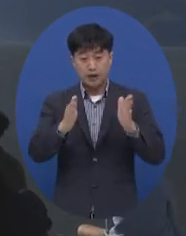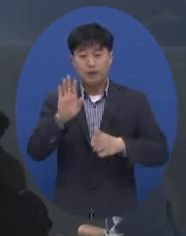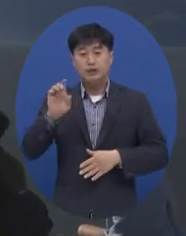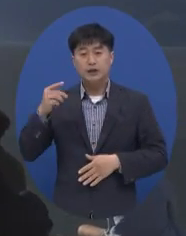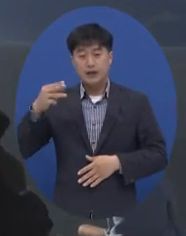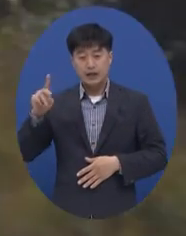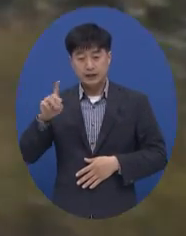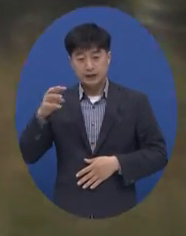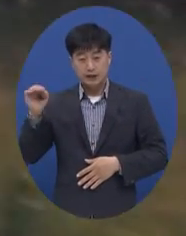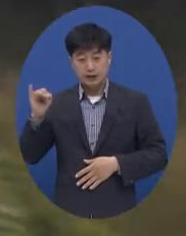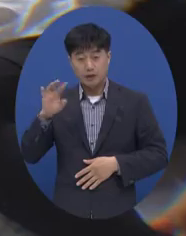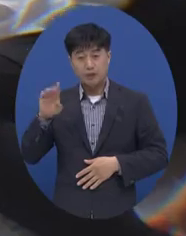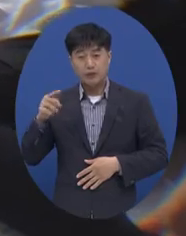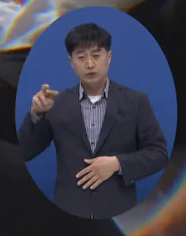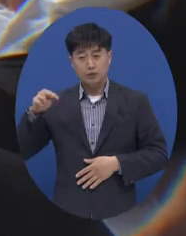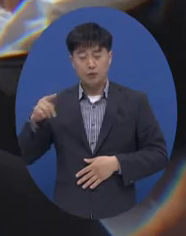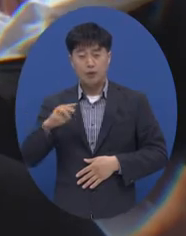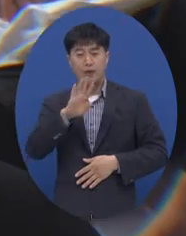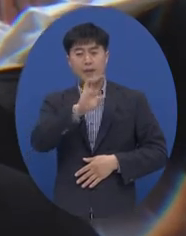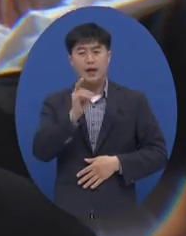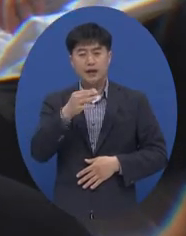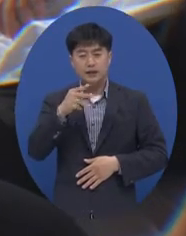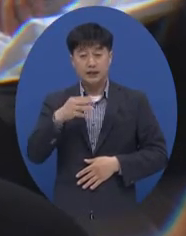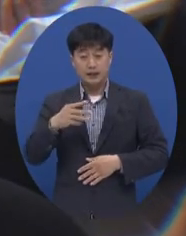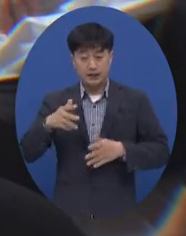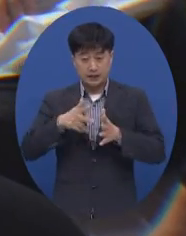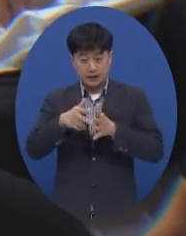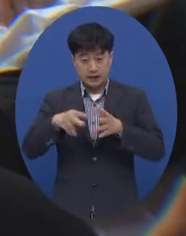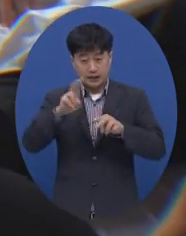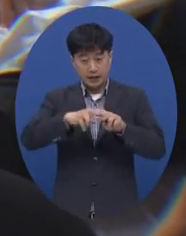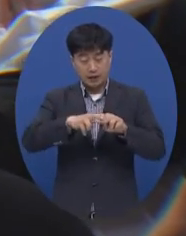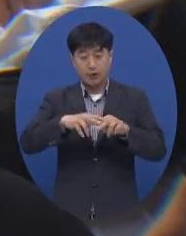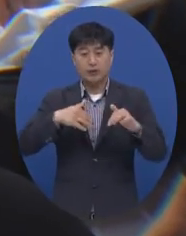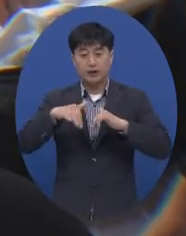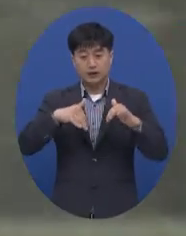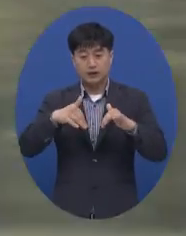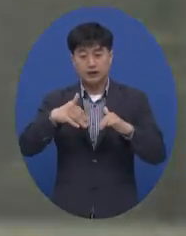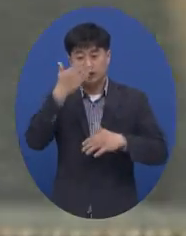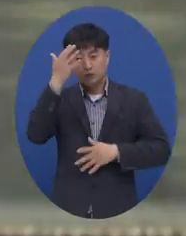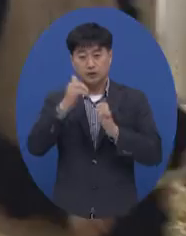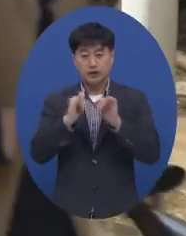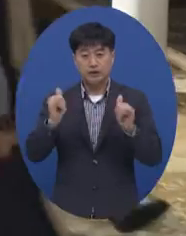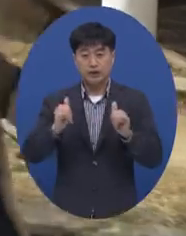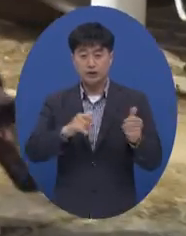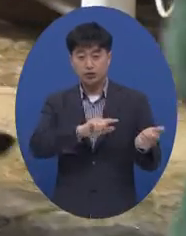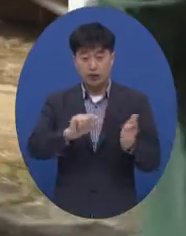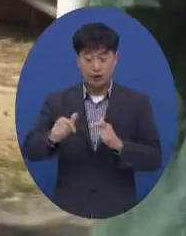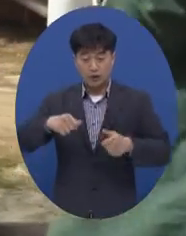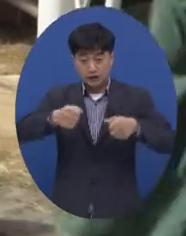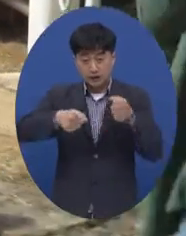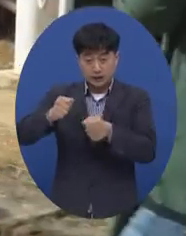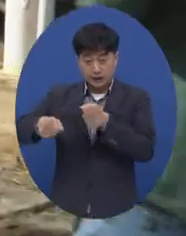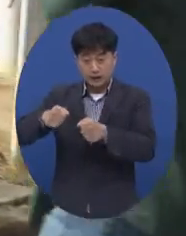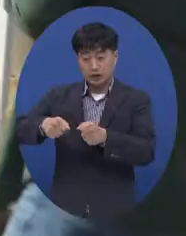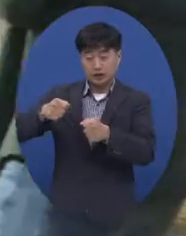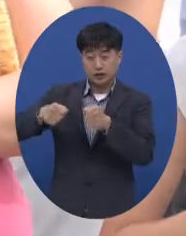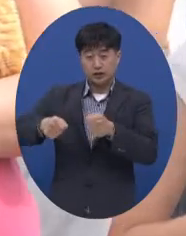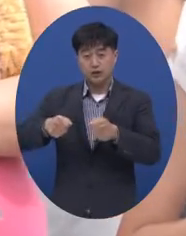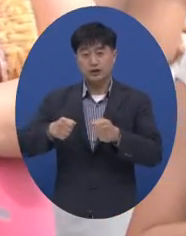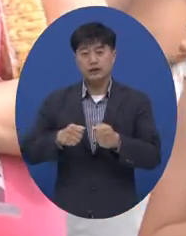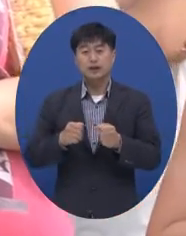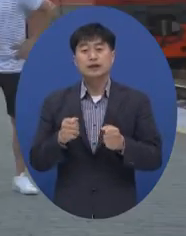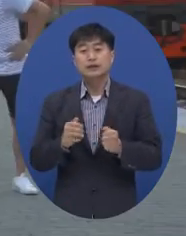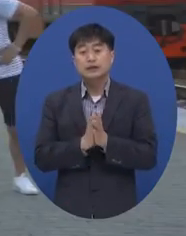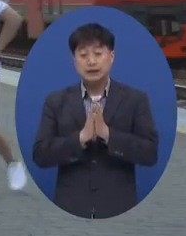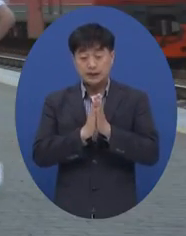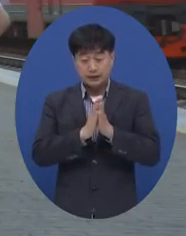목포에서 출발해 블라디보스토크를 건너 베를린까지 기차를 타고 횡단하는 청년들. 다양한 악기를 들고